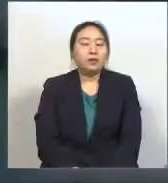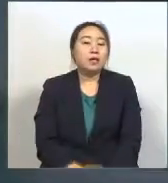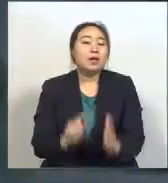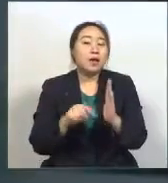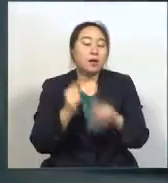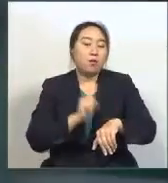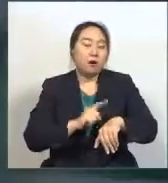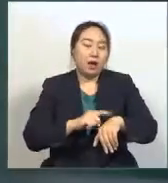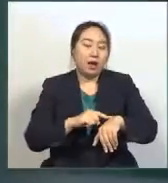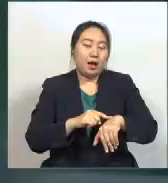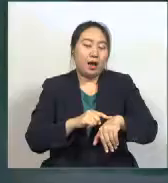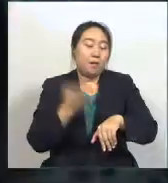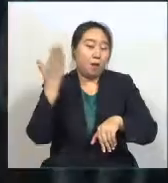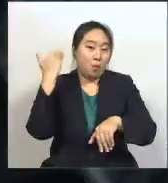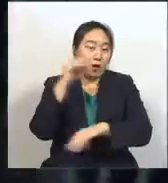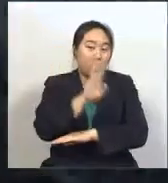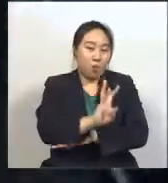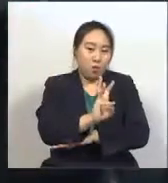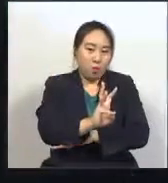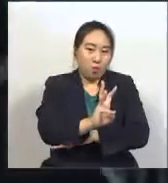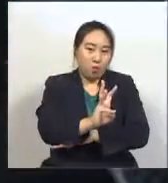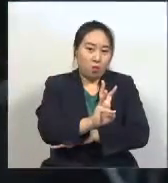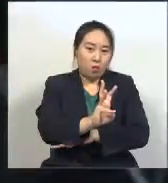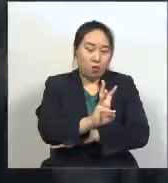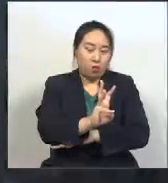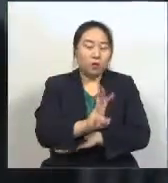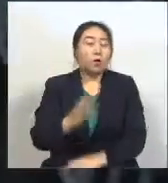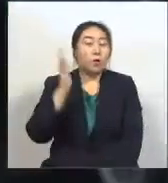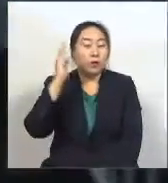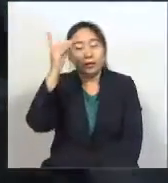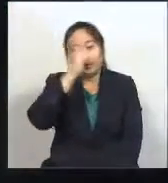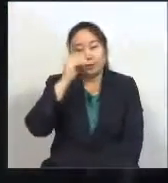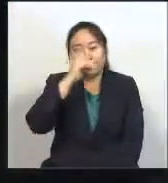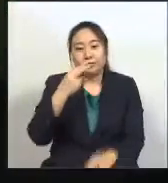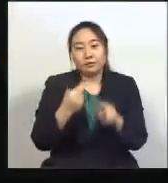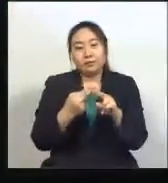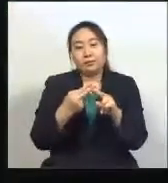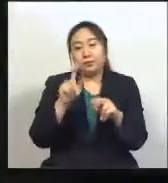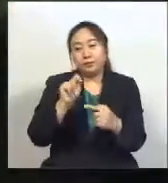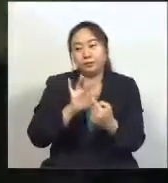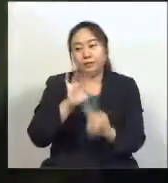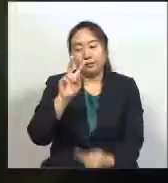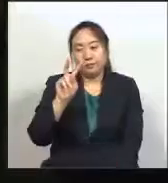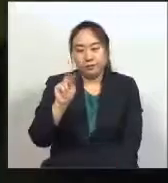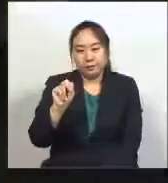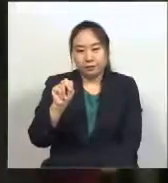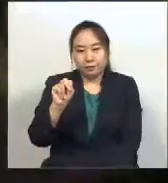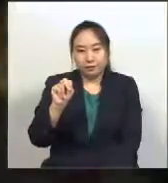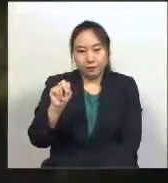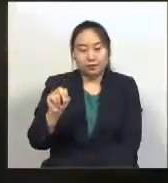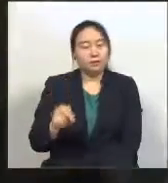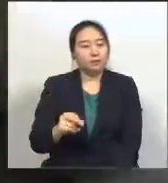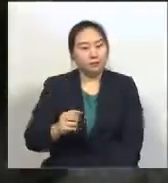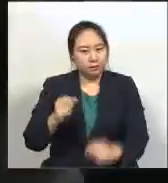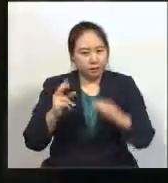ริ่มวิ่งตั้งแต่เวลา18นาฬิกาของเมื่อวานนี้นะคะซึ่งนายอาทิตย์วราคงมาลัยหรือว่าพี่ตูนบอดี้แสลมจะท้าทาย